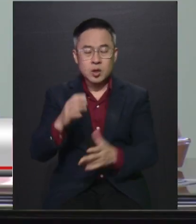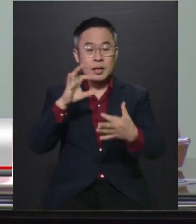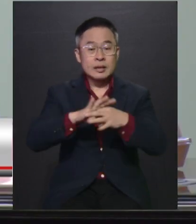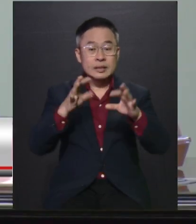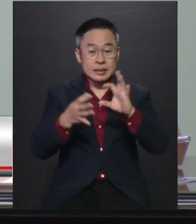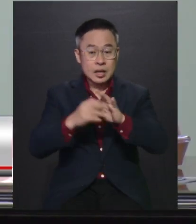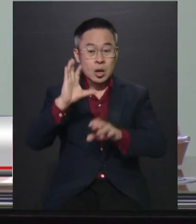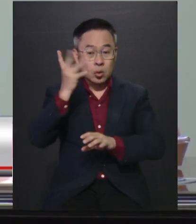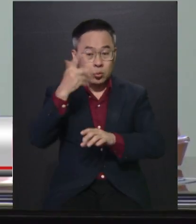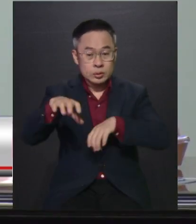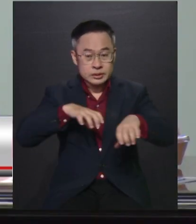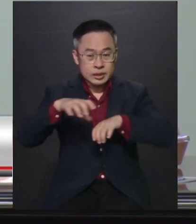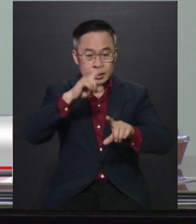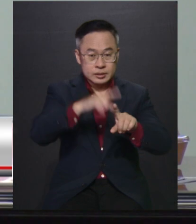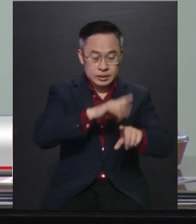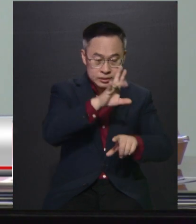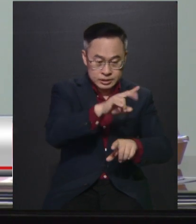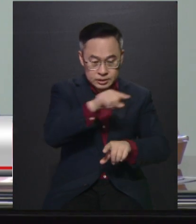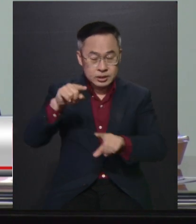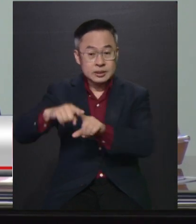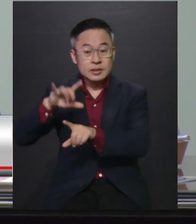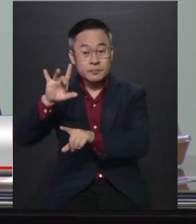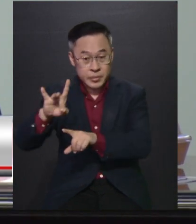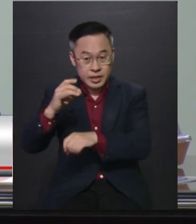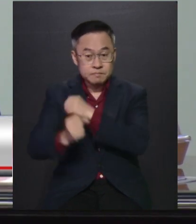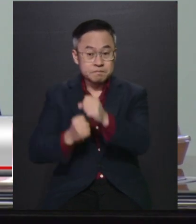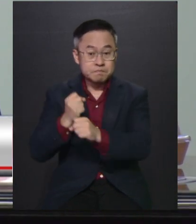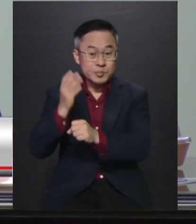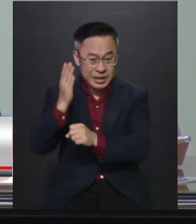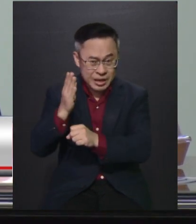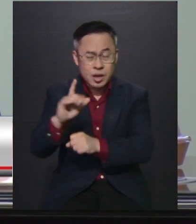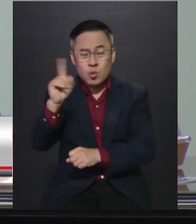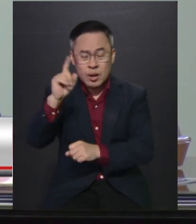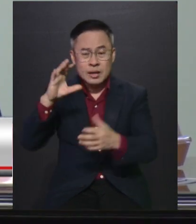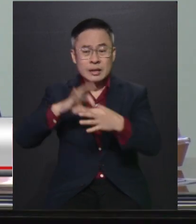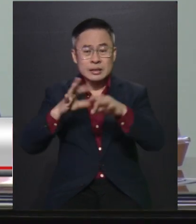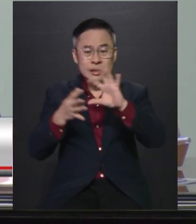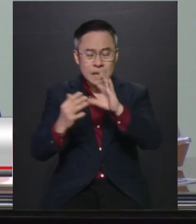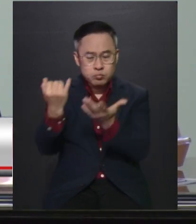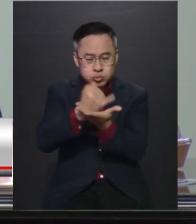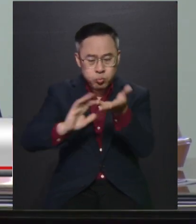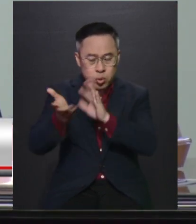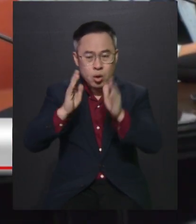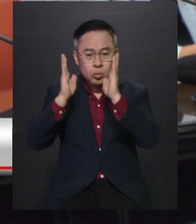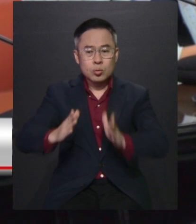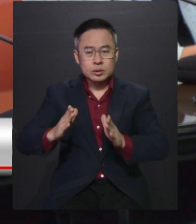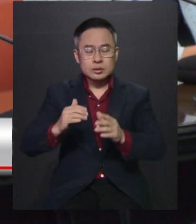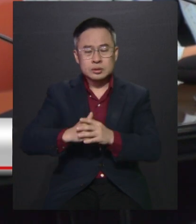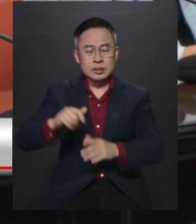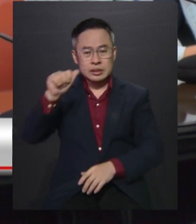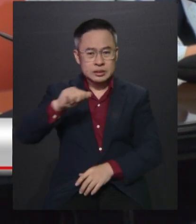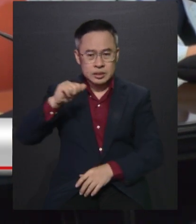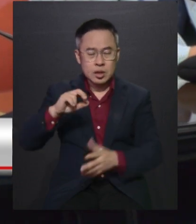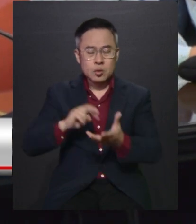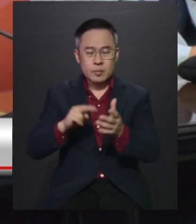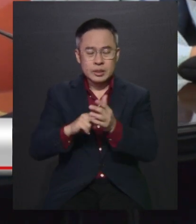ดือนกรกฎาคมถึงสิงหาคมในปีหน้านะครับโดยให้เหตุผลว่าการแข่งขันเอเชียนอินดอร์มัลติอาร์ตเกมเนี่ยจัดก่อนโอลิมปิกเนี่ยหลาย